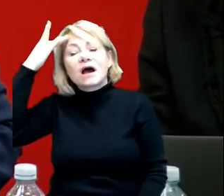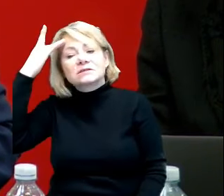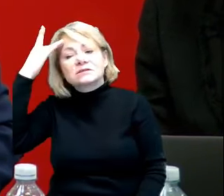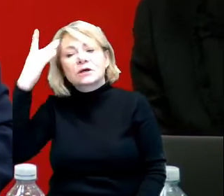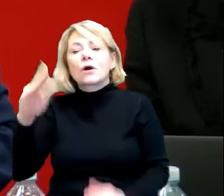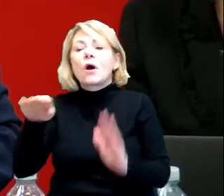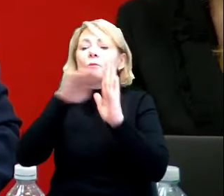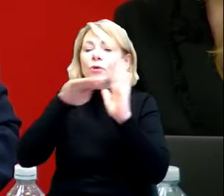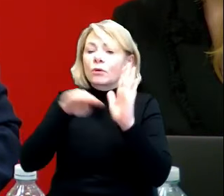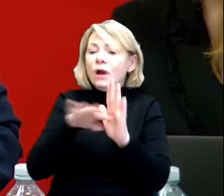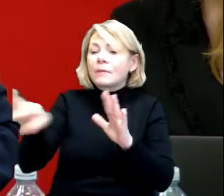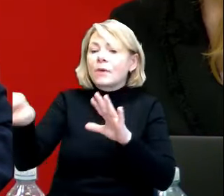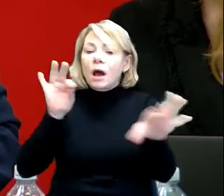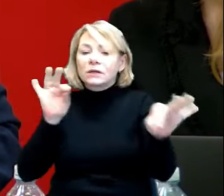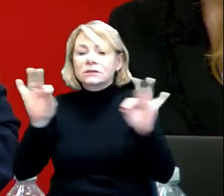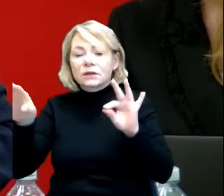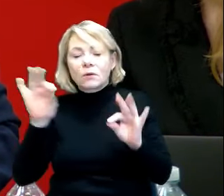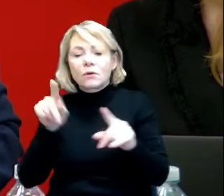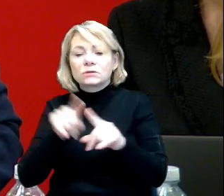atrankos ir dalinio